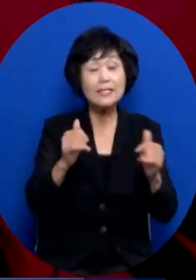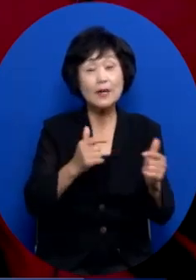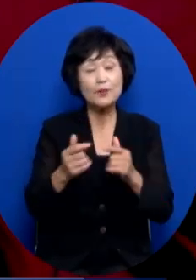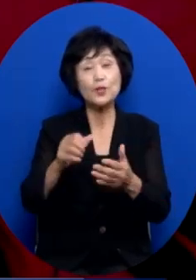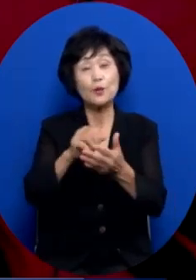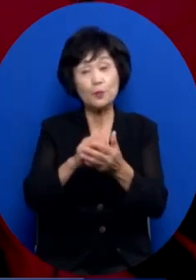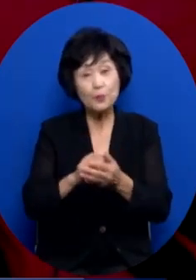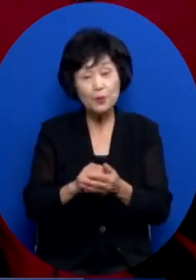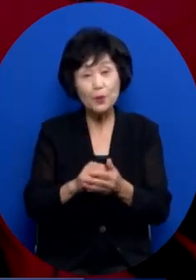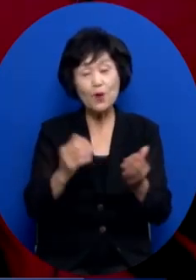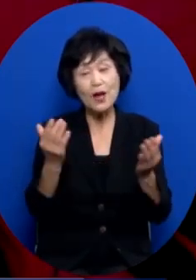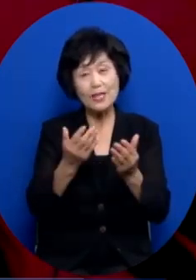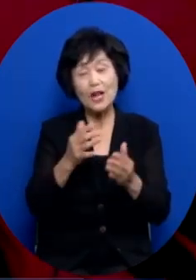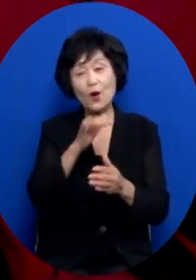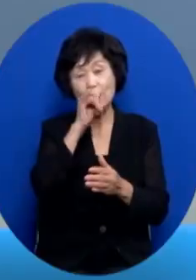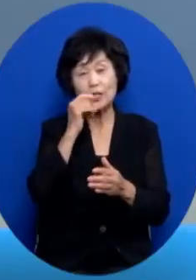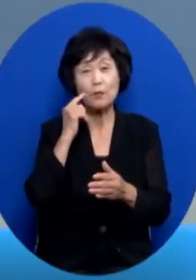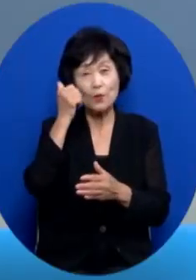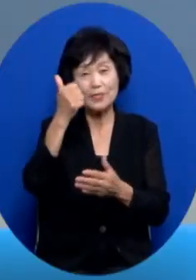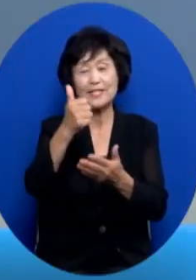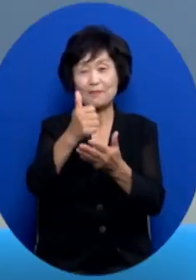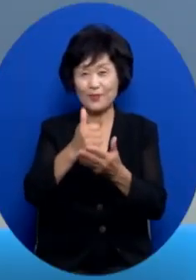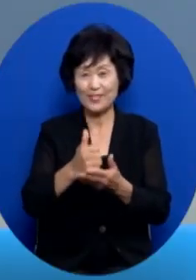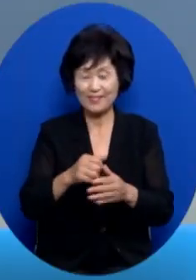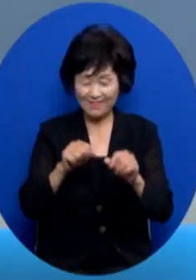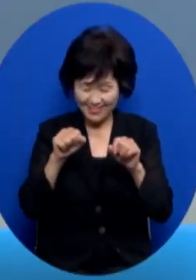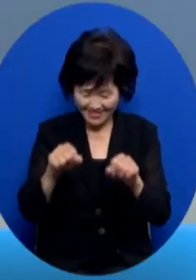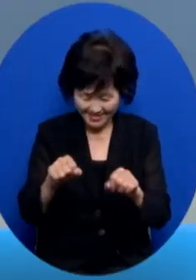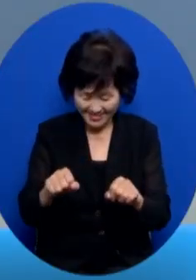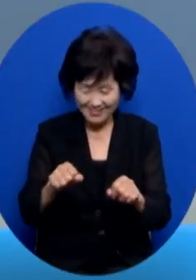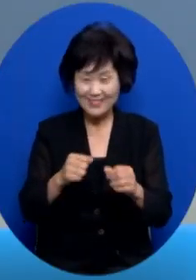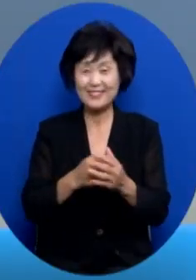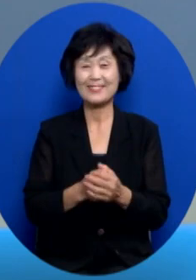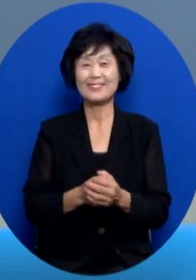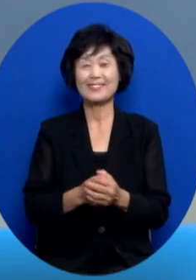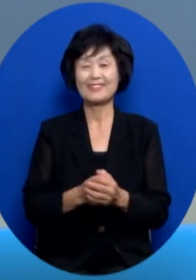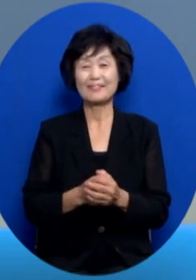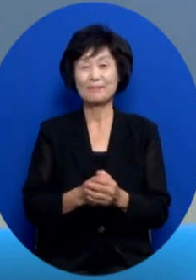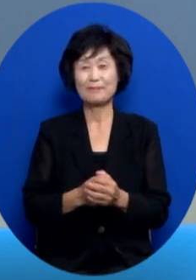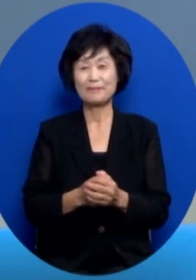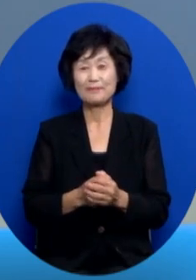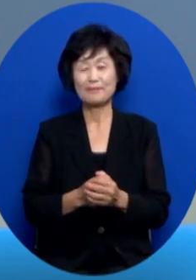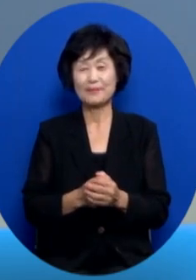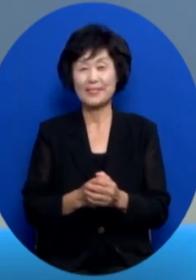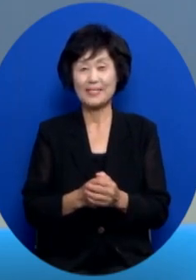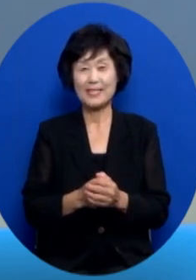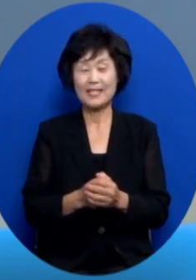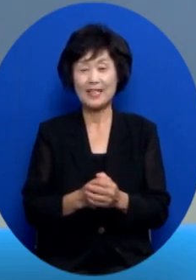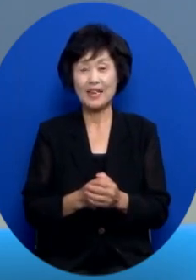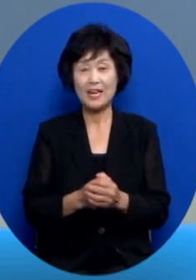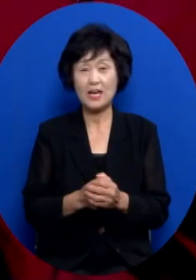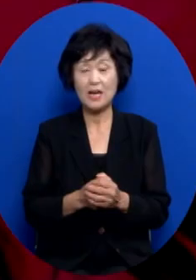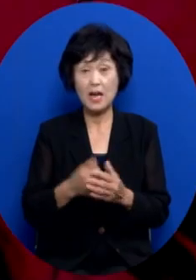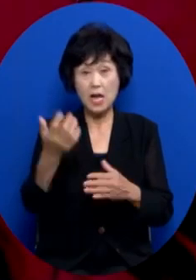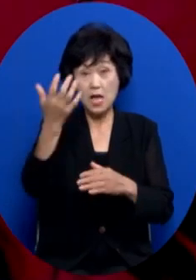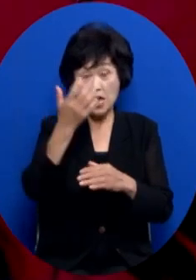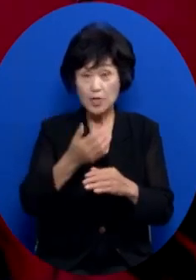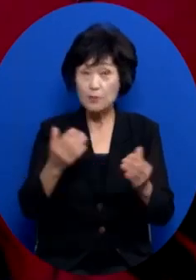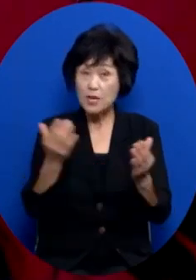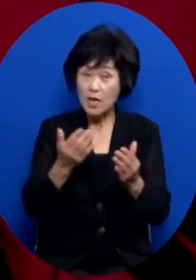에대해 전주장동교회김태영목사님과논의하겠습니다 .안녕하세요,목사님. 안녕하세요.이민자들을위한사역으로한주내내바쁘시다는이야기를들었습니다